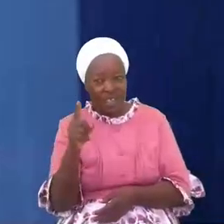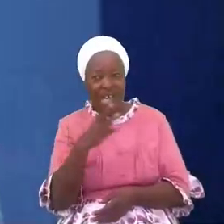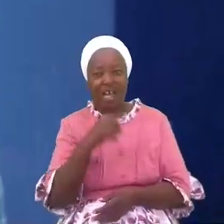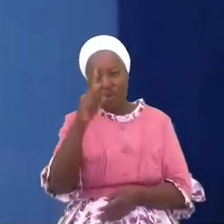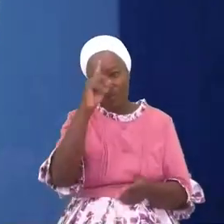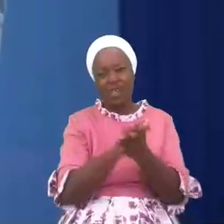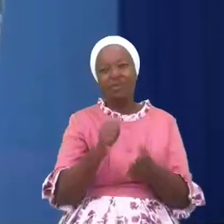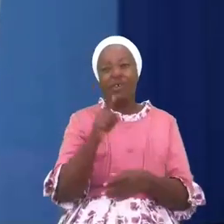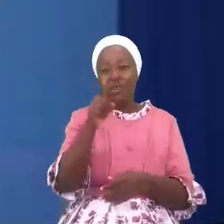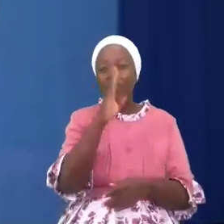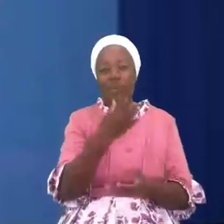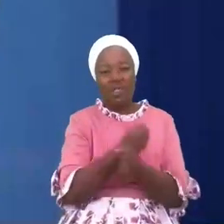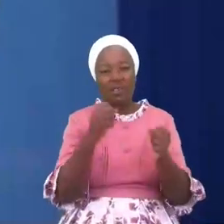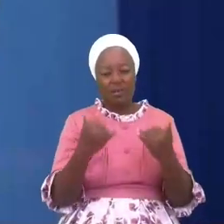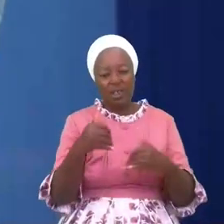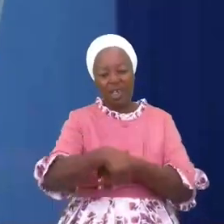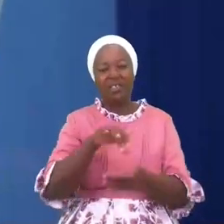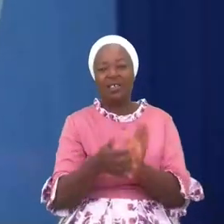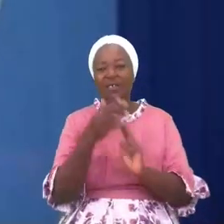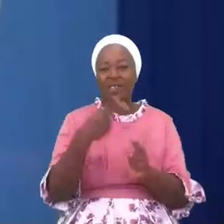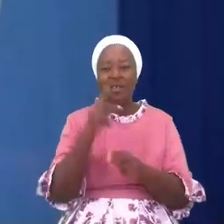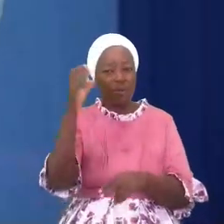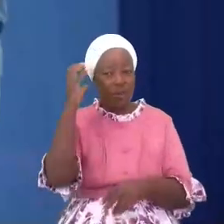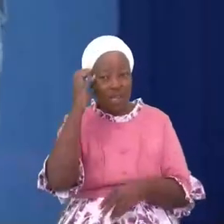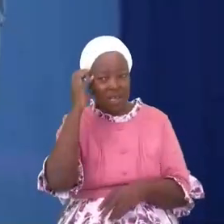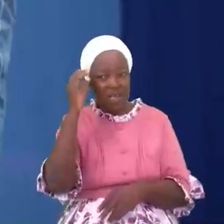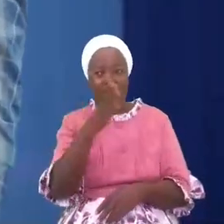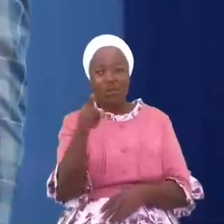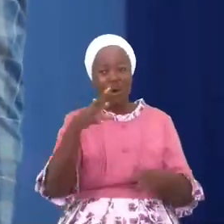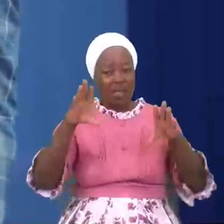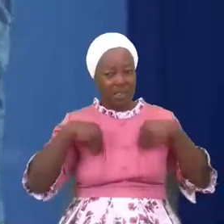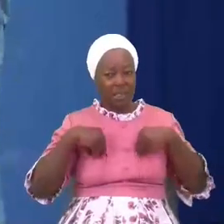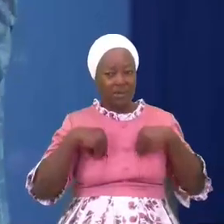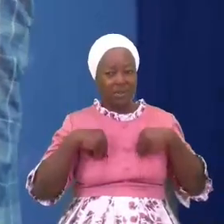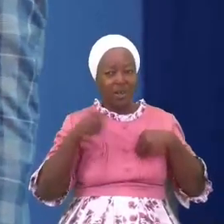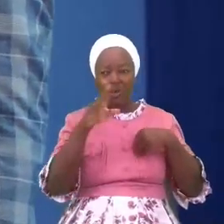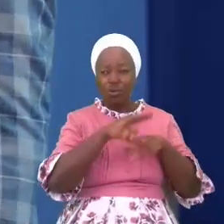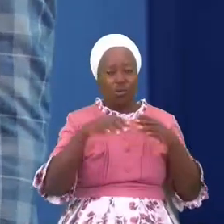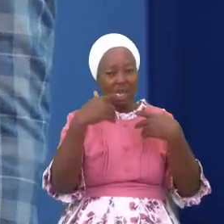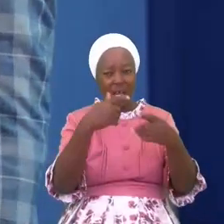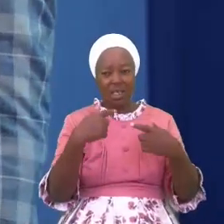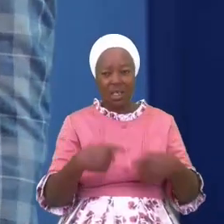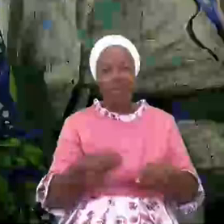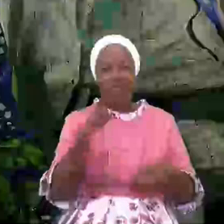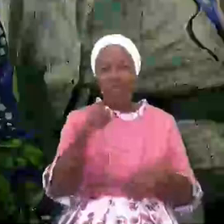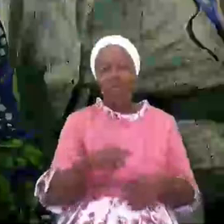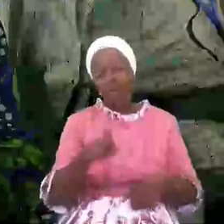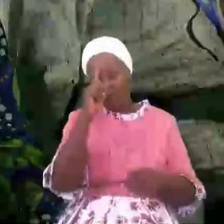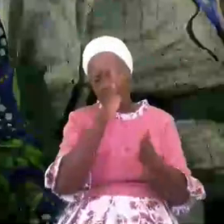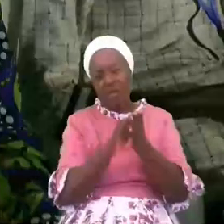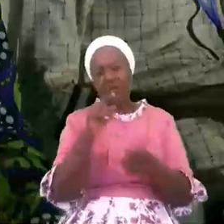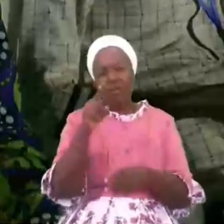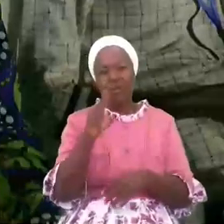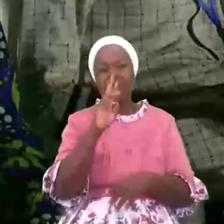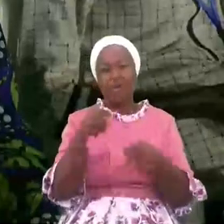crois et tu seras sauvé ce soir. Tu entends, tu acceptes. Tu n'argumentes pas, tu crois et tu